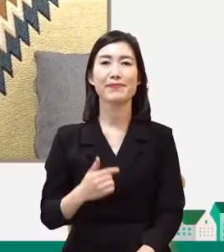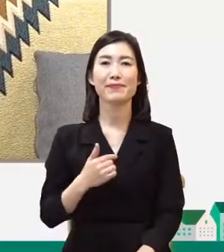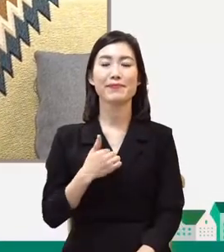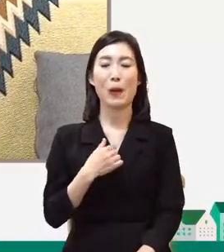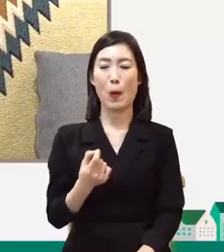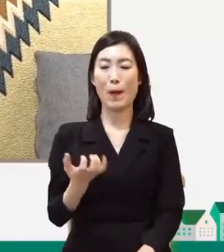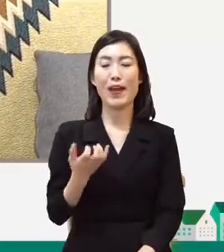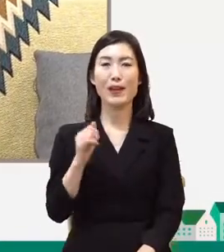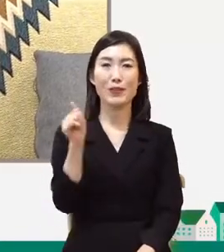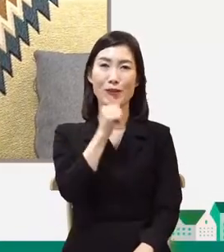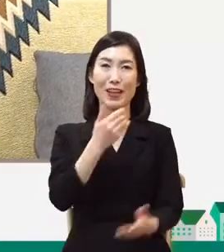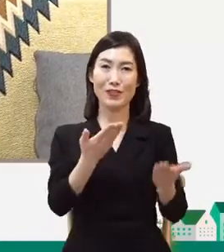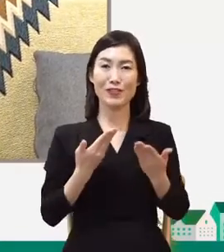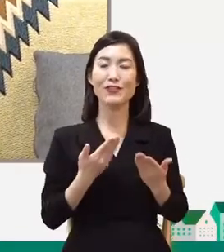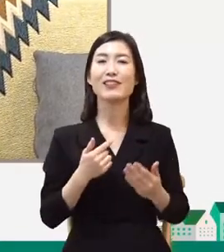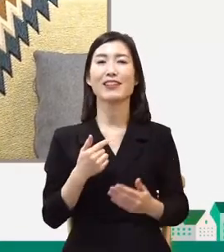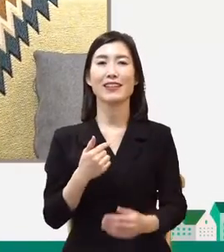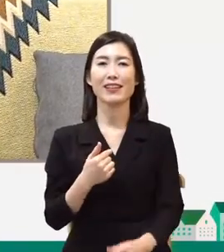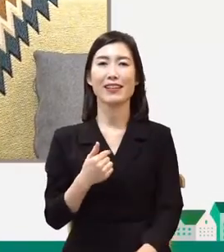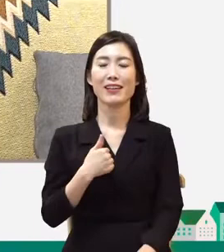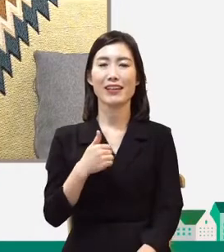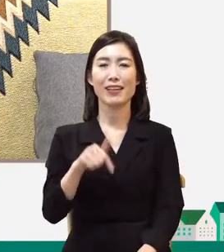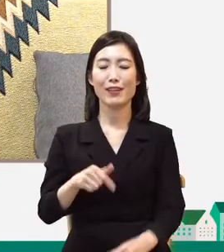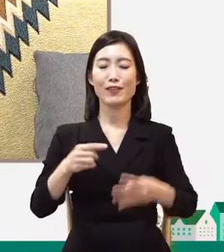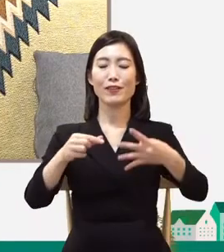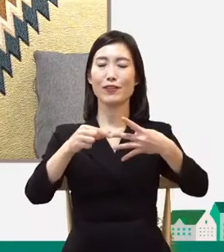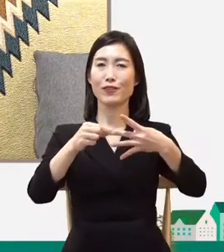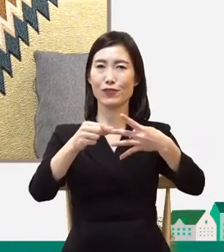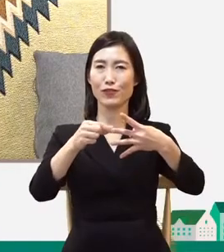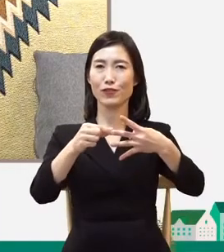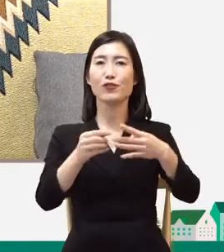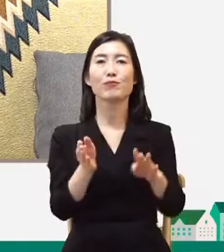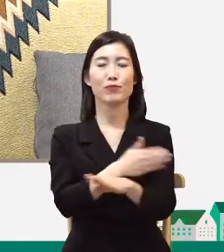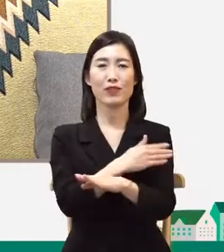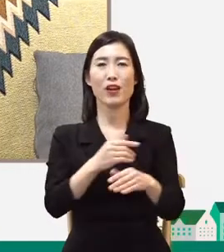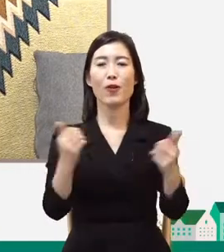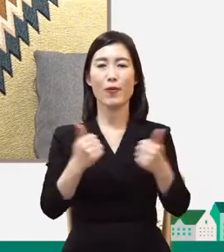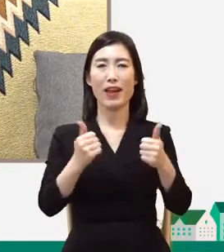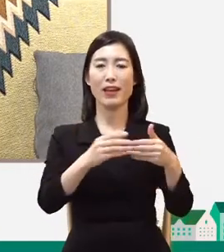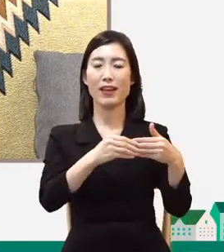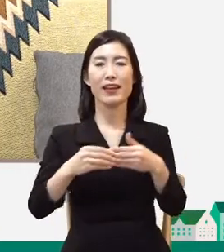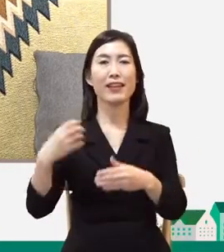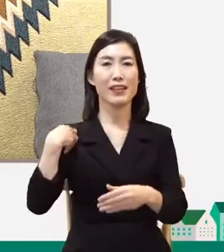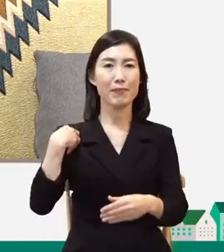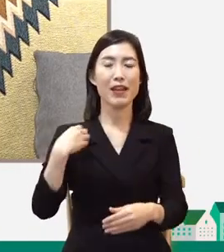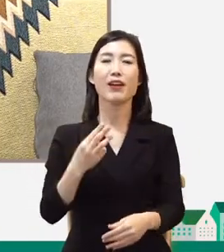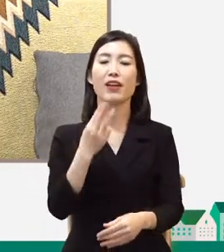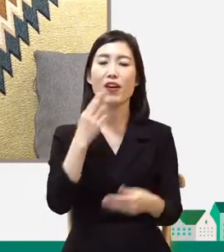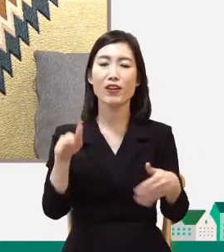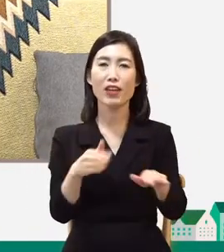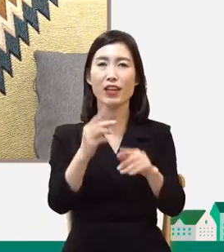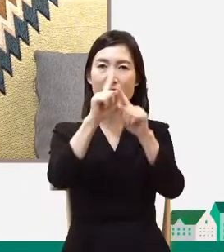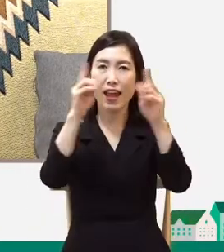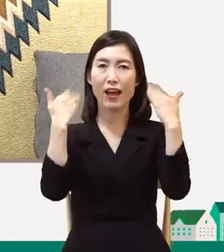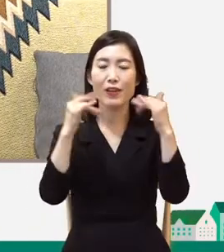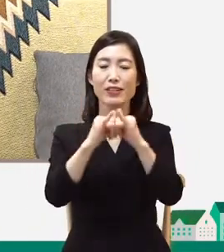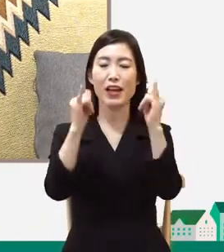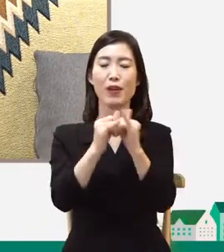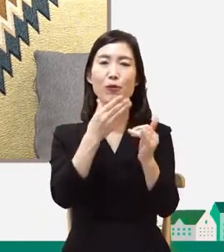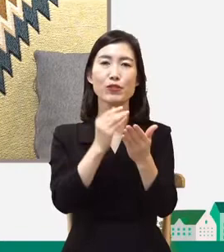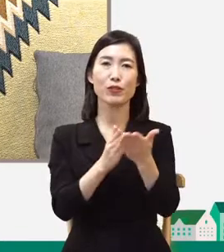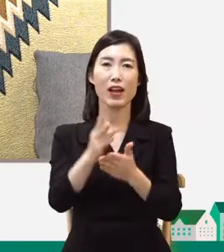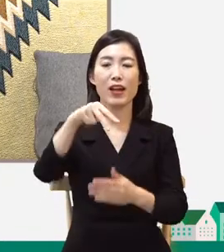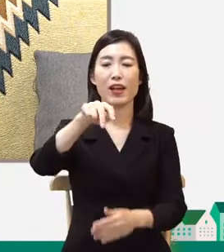조금 전에 소개를 받은 이두 번째부터 세션의 좌장을 맡게 되는 경기대학교 사회복지학과